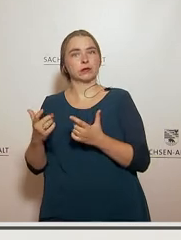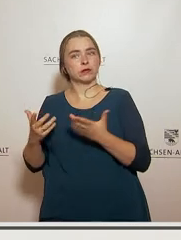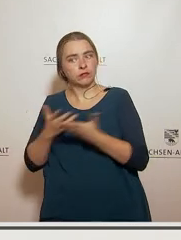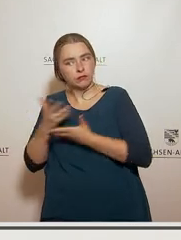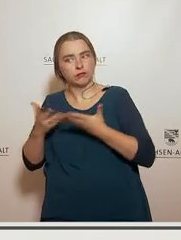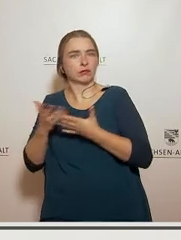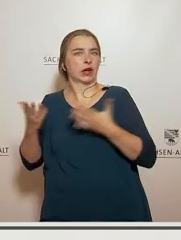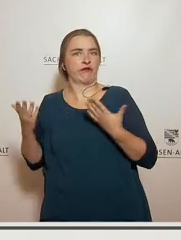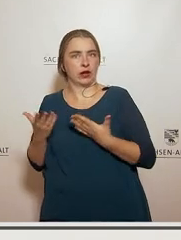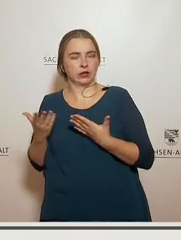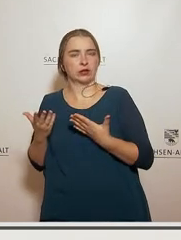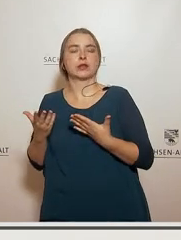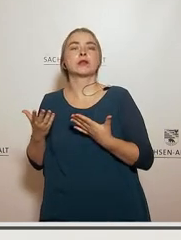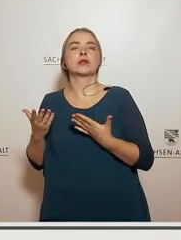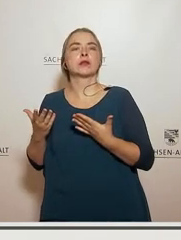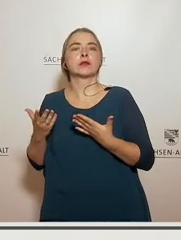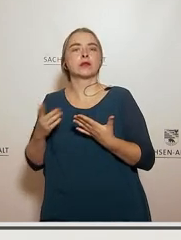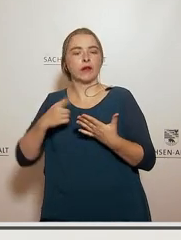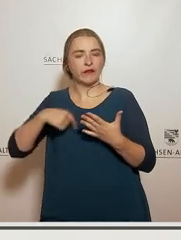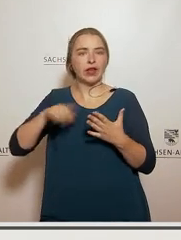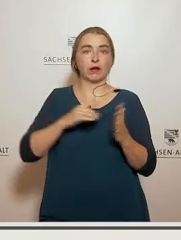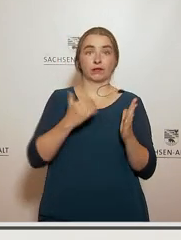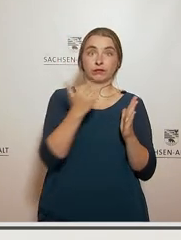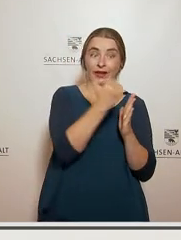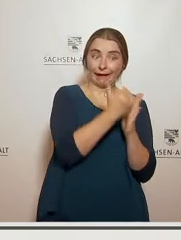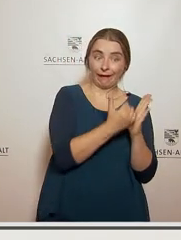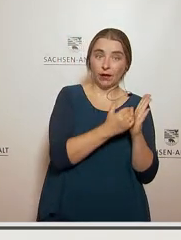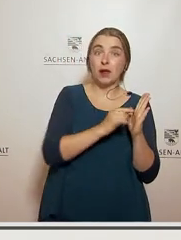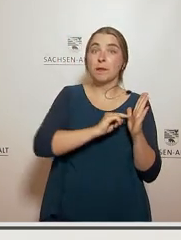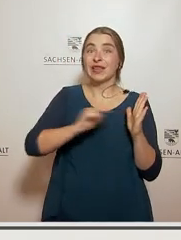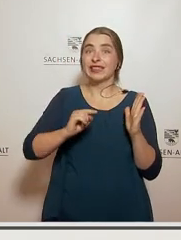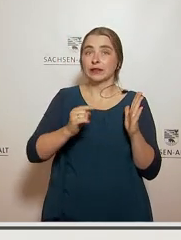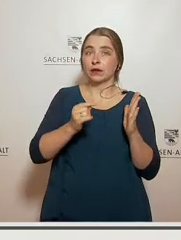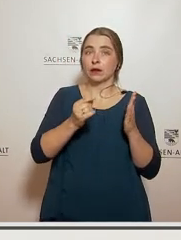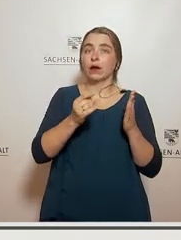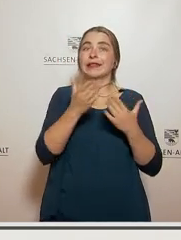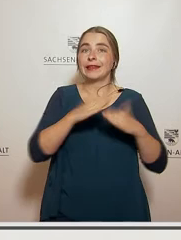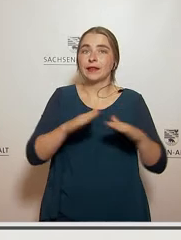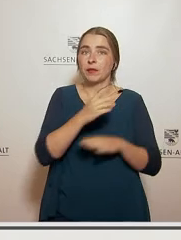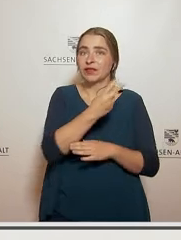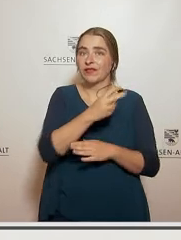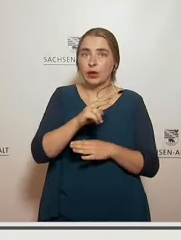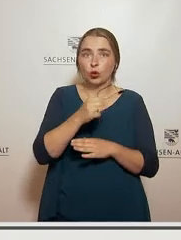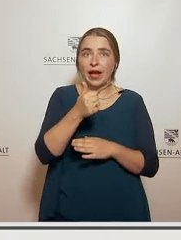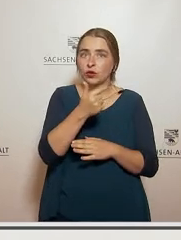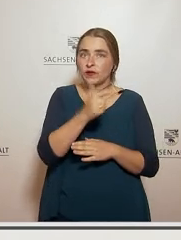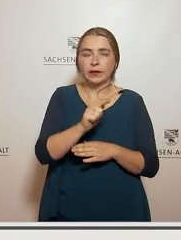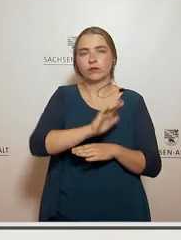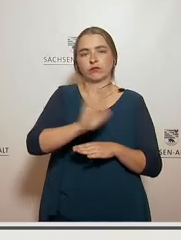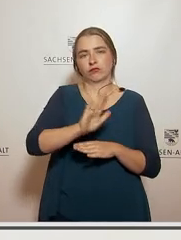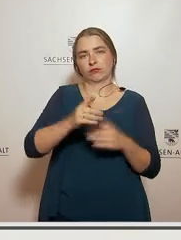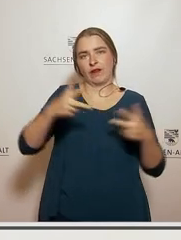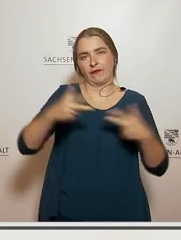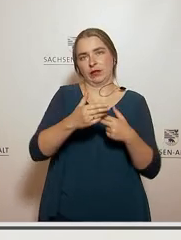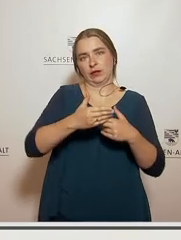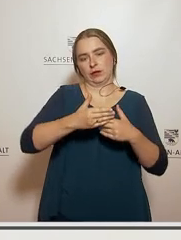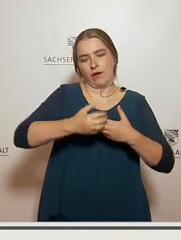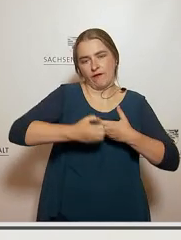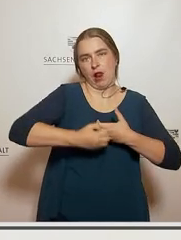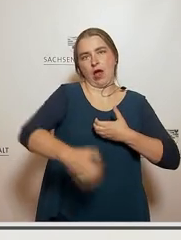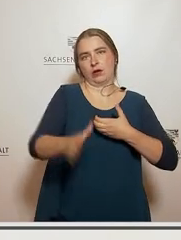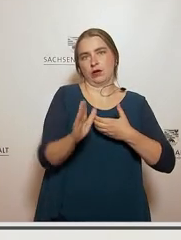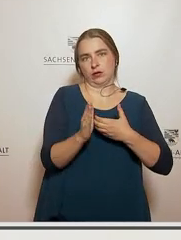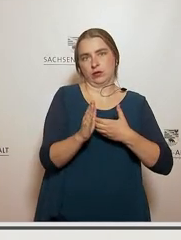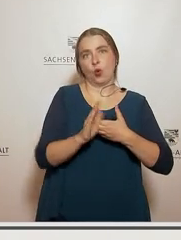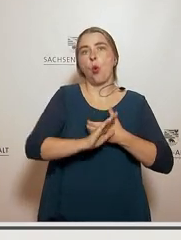diese Regelung entfristen und um ein Jahr verlängern, so wie der, wir wollen ja in einen einjährigen Haushalt